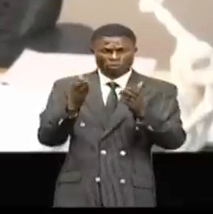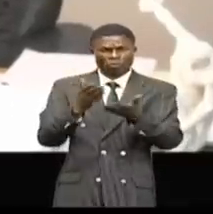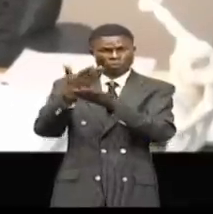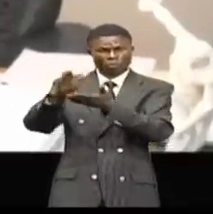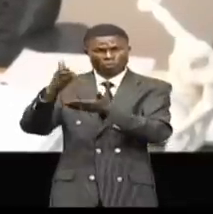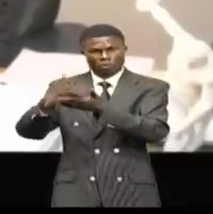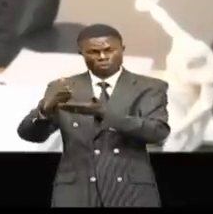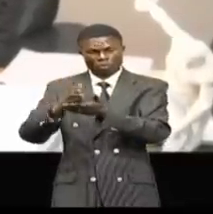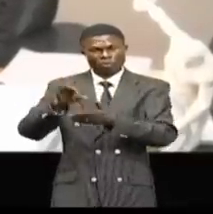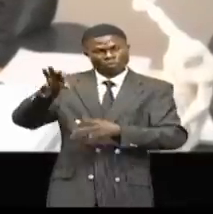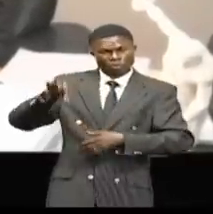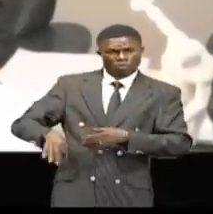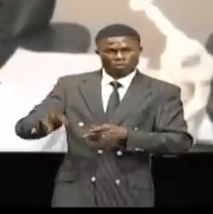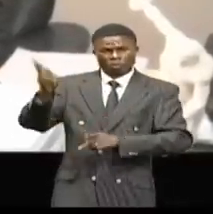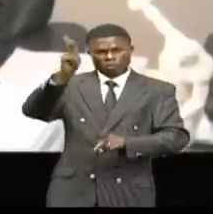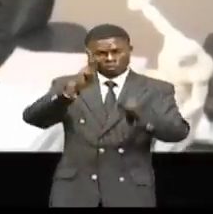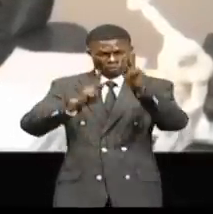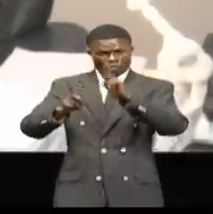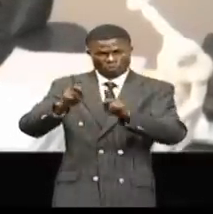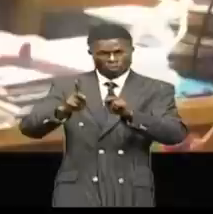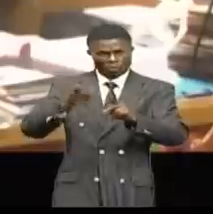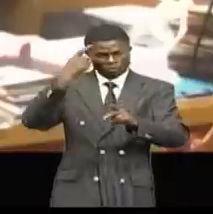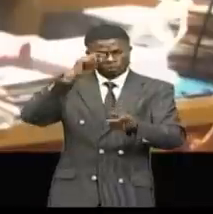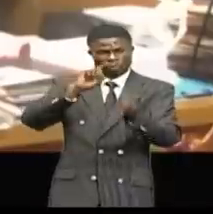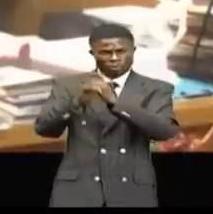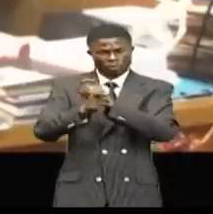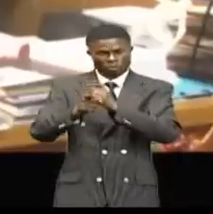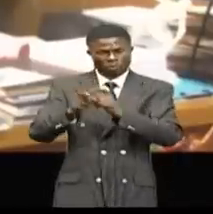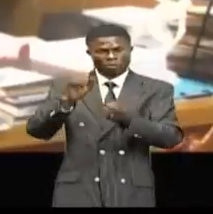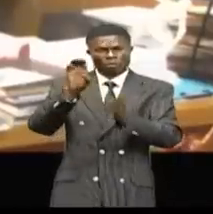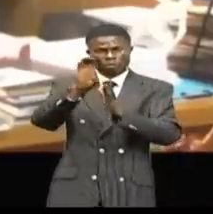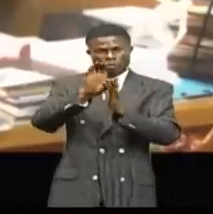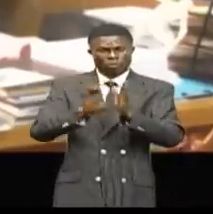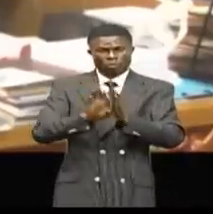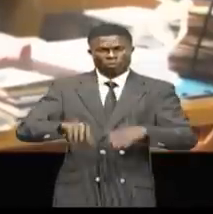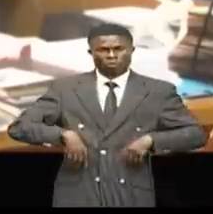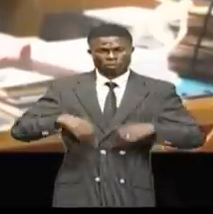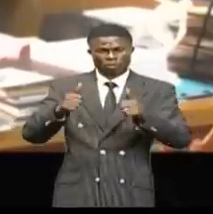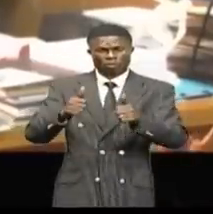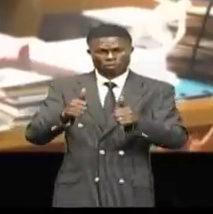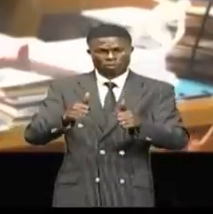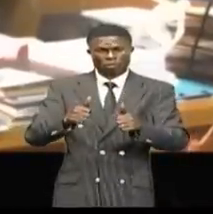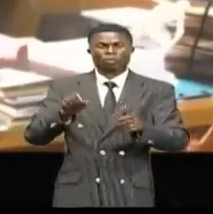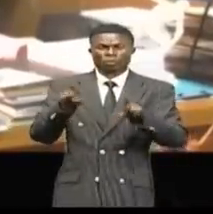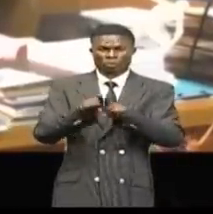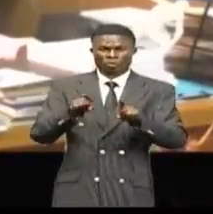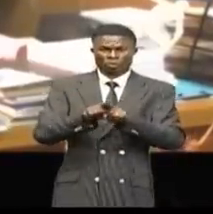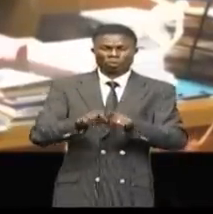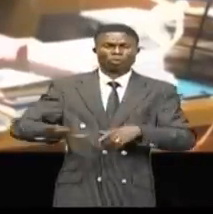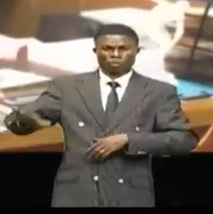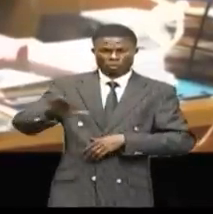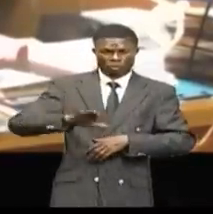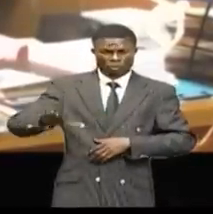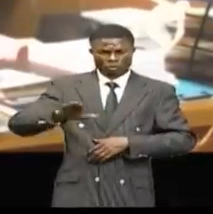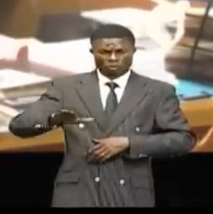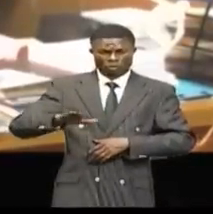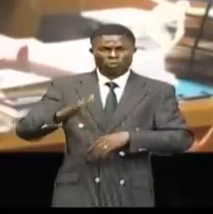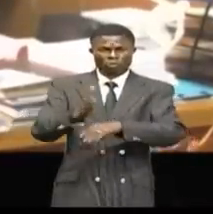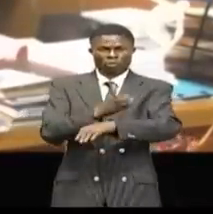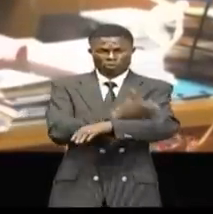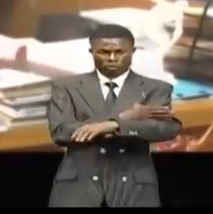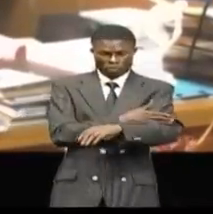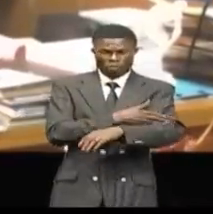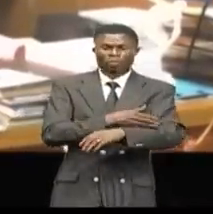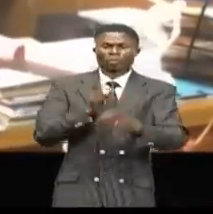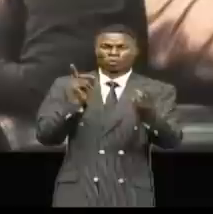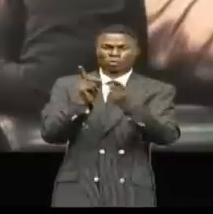les revenus aux populations pour l'amélioration de ses conditions de vie. Autrement dit, le pays est attractif et